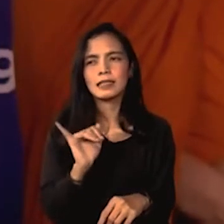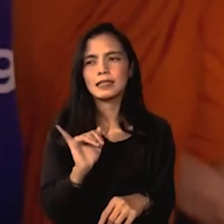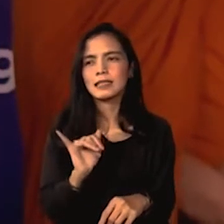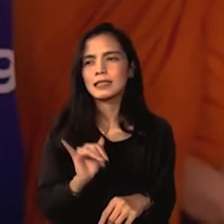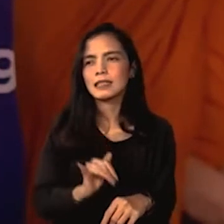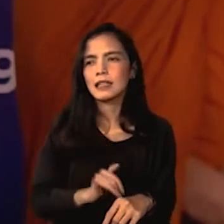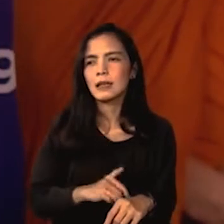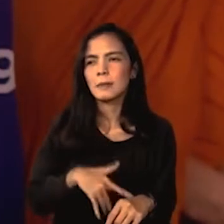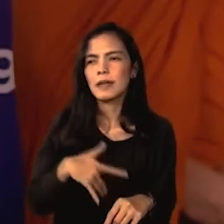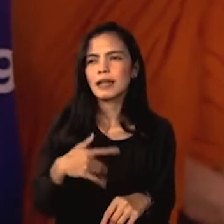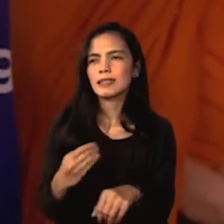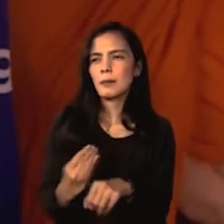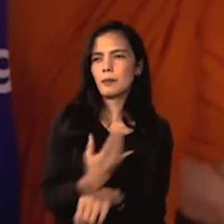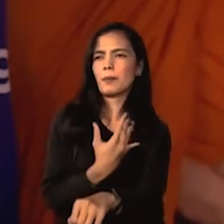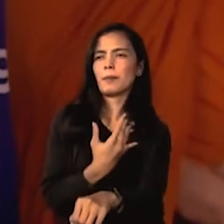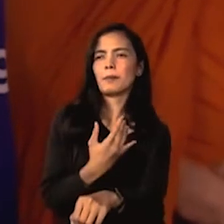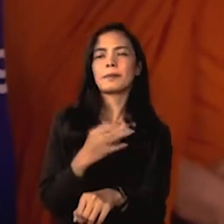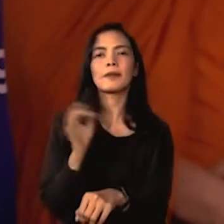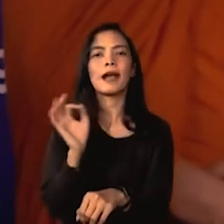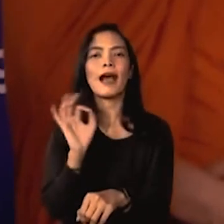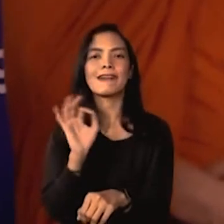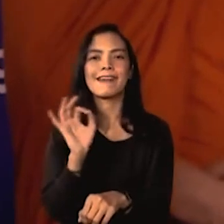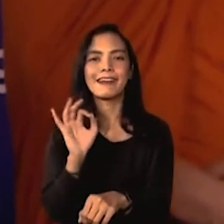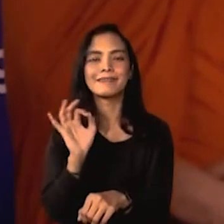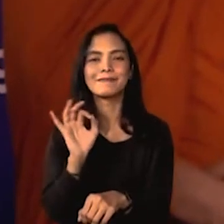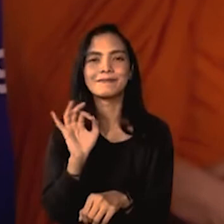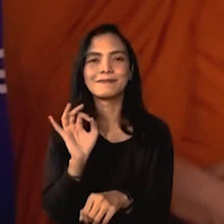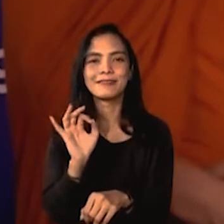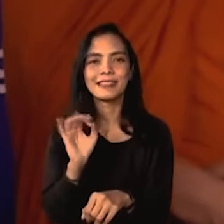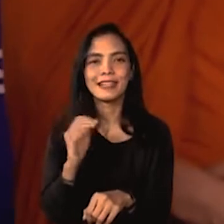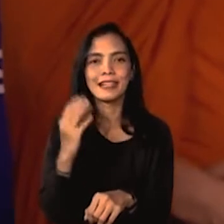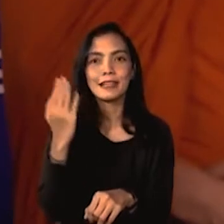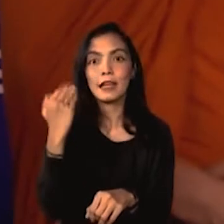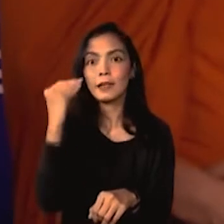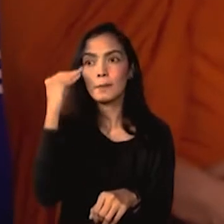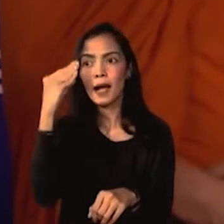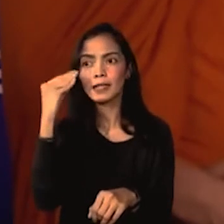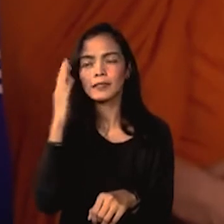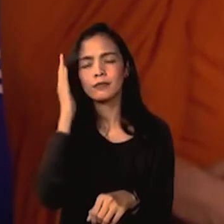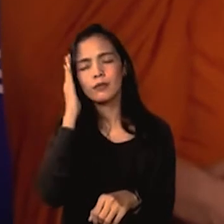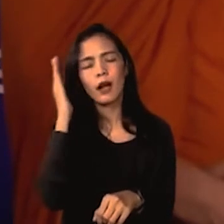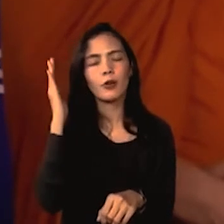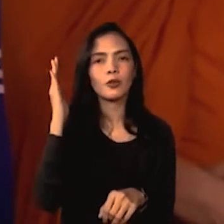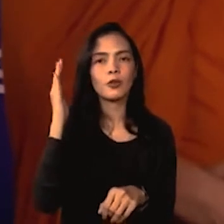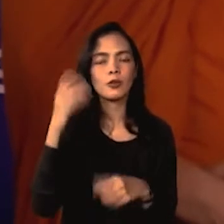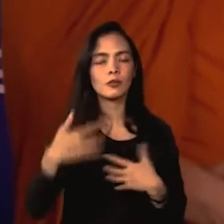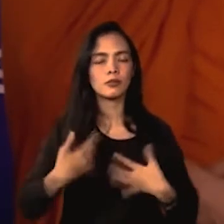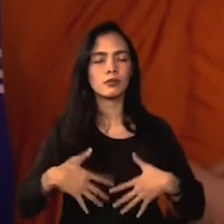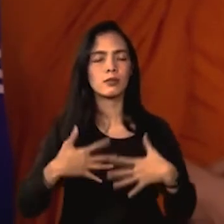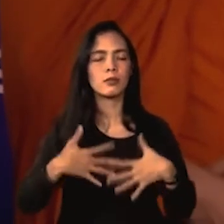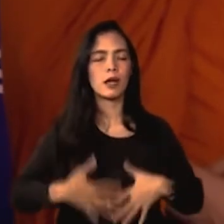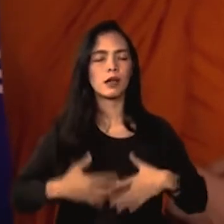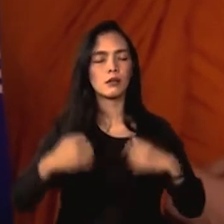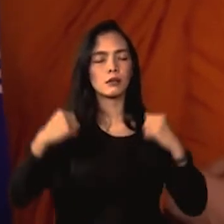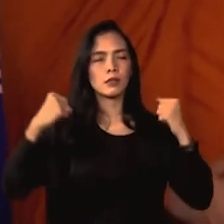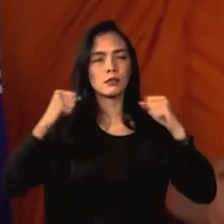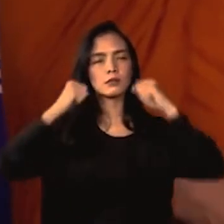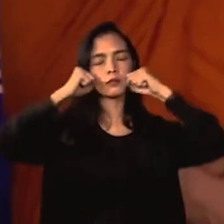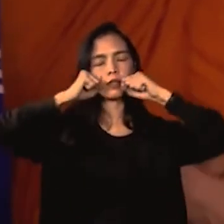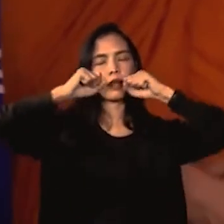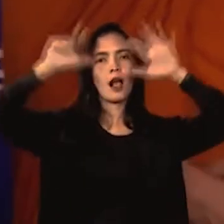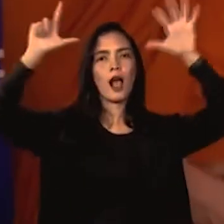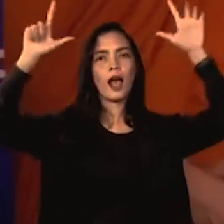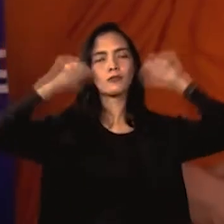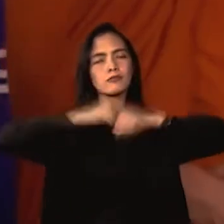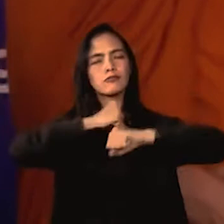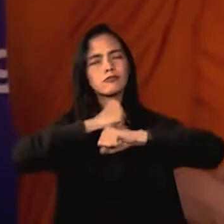tidak merasakan ada efek apapun yang saya alami. Sampai tadi pagi pun bangun dengan tubuh yang segar bugar, ya. Dan